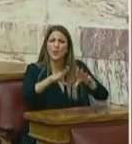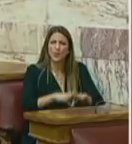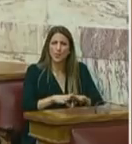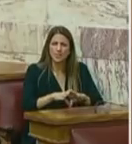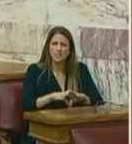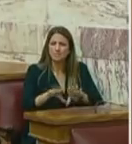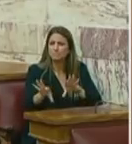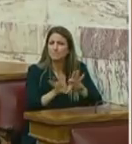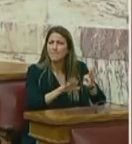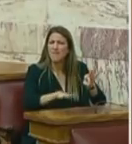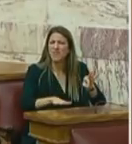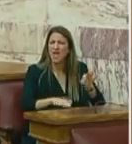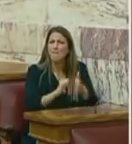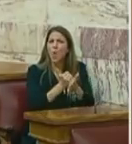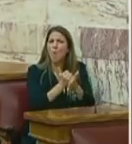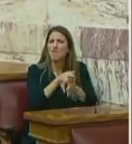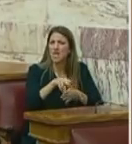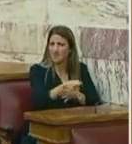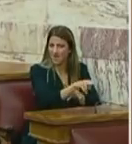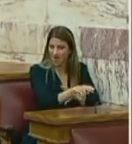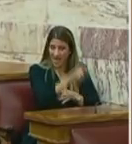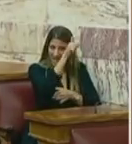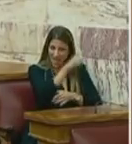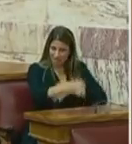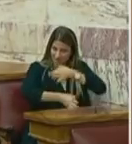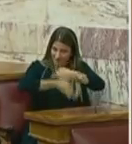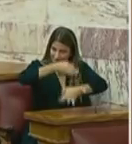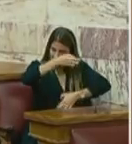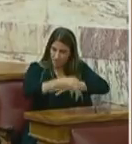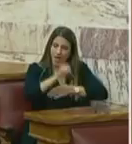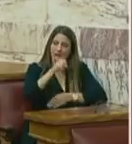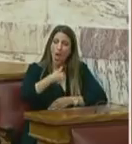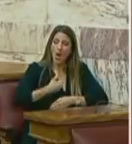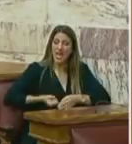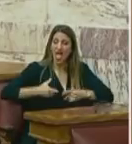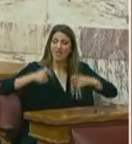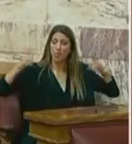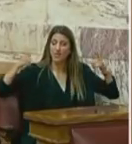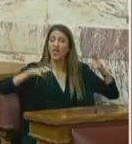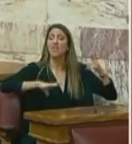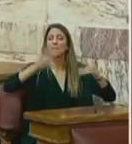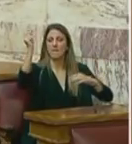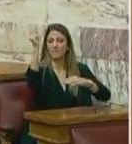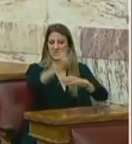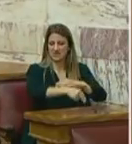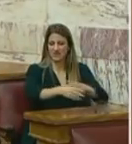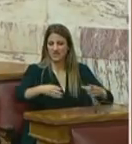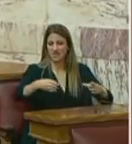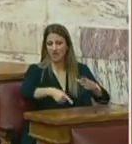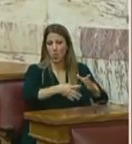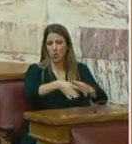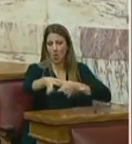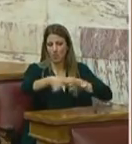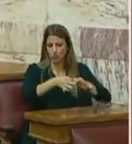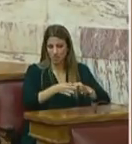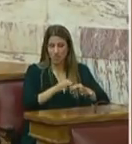υιοθεσία, εισηγήθηκε να μην ψηφιστεί το επίμαχο άρθρο, αλλά η ίδια αμέσως μετά ψήφισε